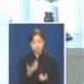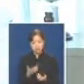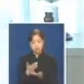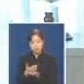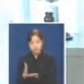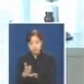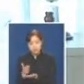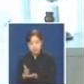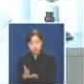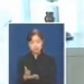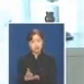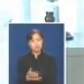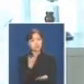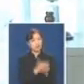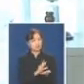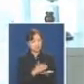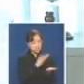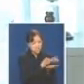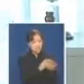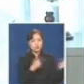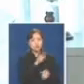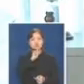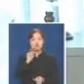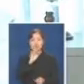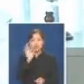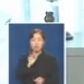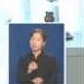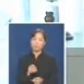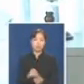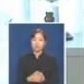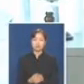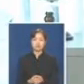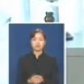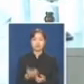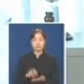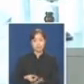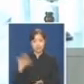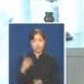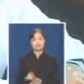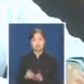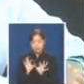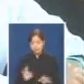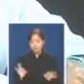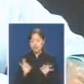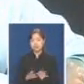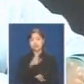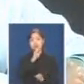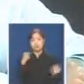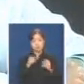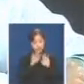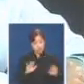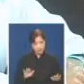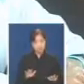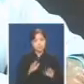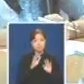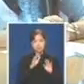ายที่ฟ้องร้องเนี่ยพอๆกันนะครับแล้วก็จริงๆเนี่ยสิ่งที่มันสำคัญก็คือว่าถ้าเราช่วยหางานให้เขาทำได้เนี่ยเราก็เขาก็